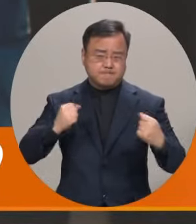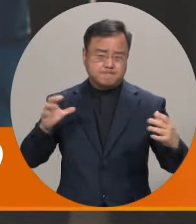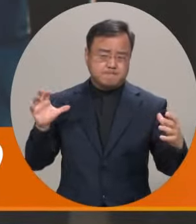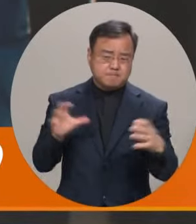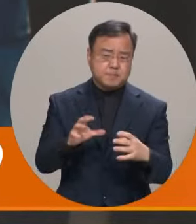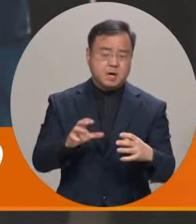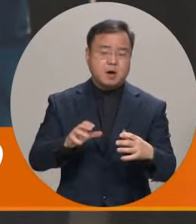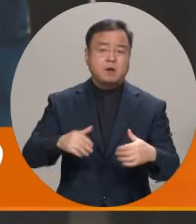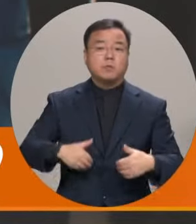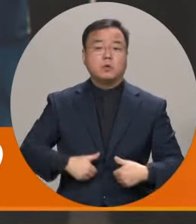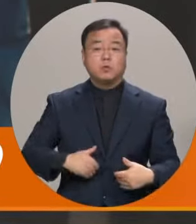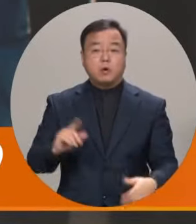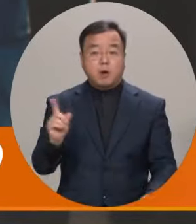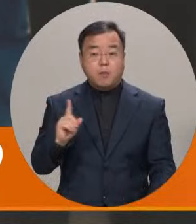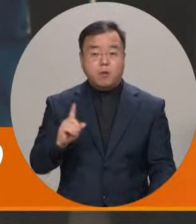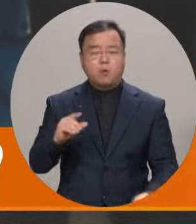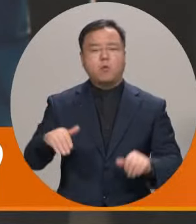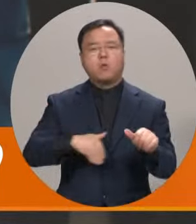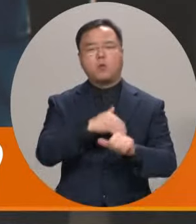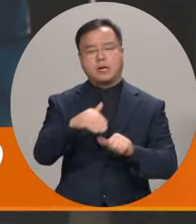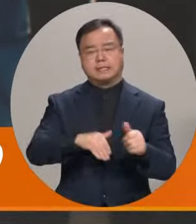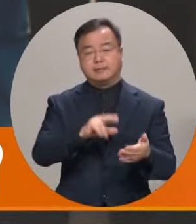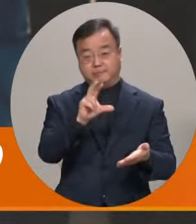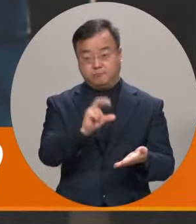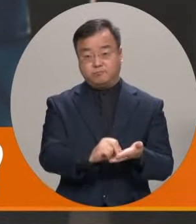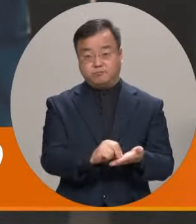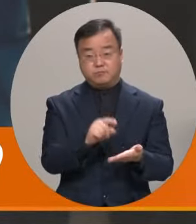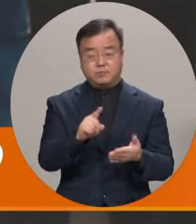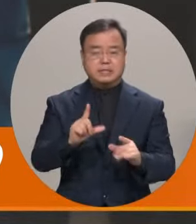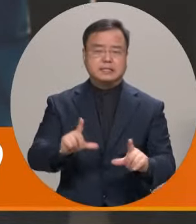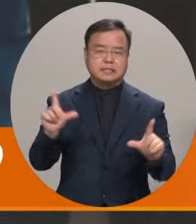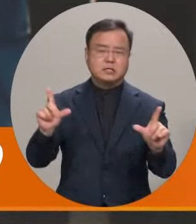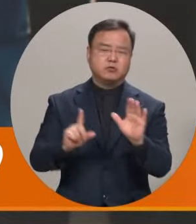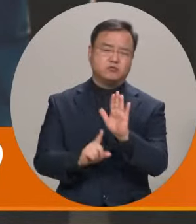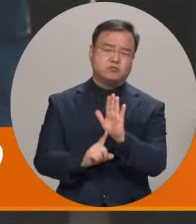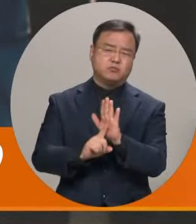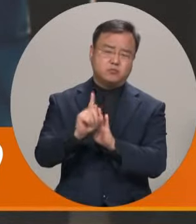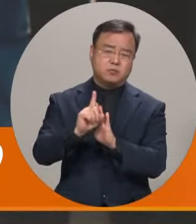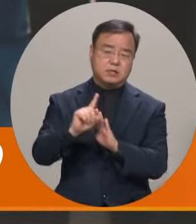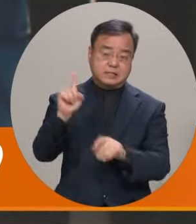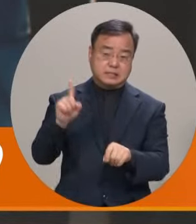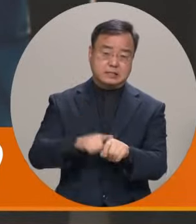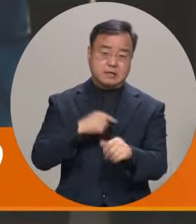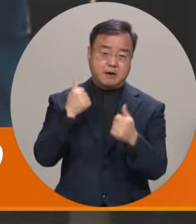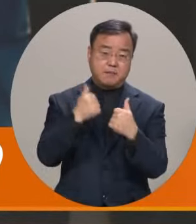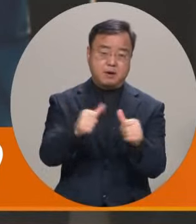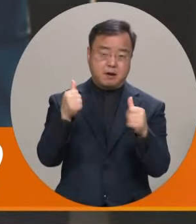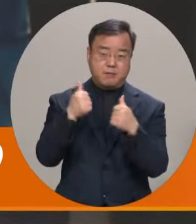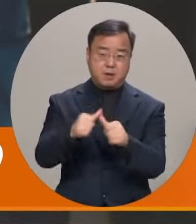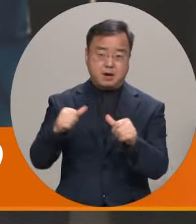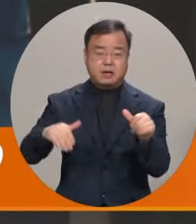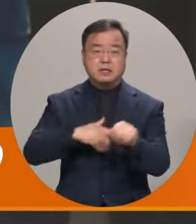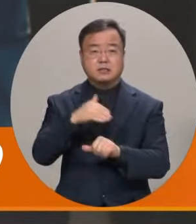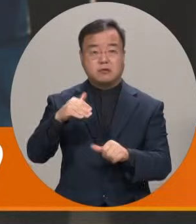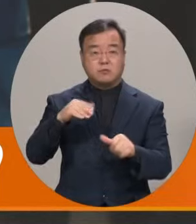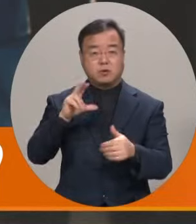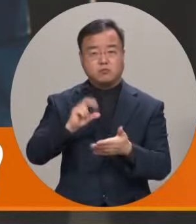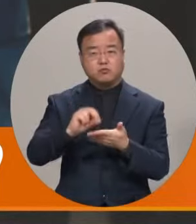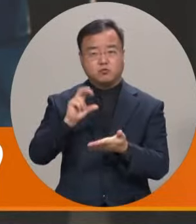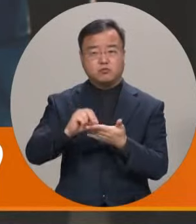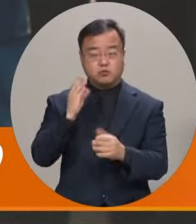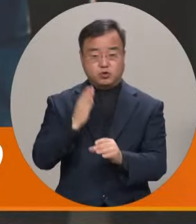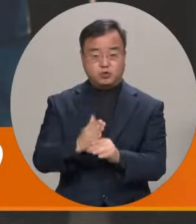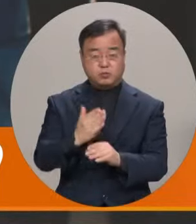바로 환경 문제입니다이 기후 위기와 생태계 파괴 같은 환경 문제가 산적한 상황에서 청년